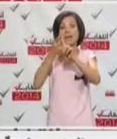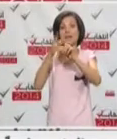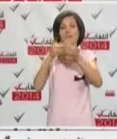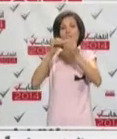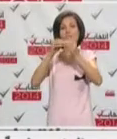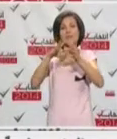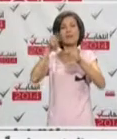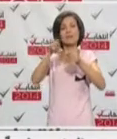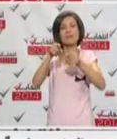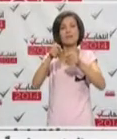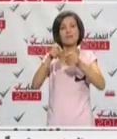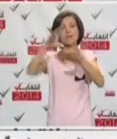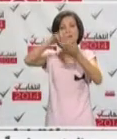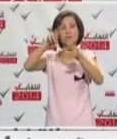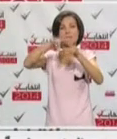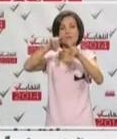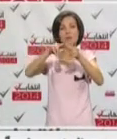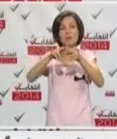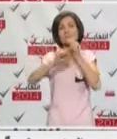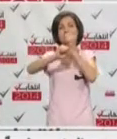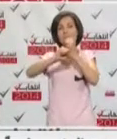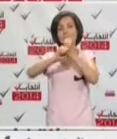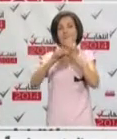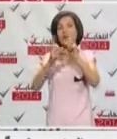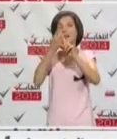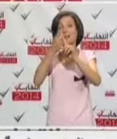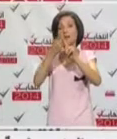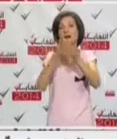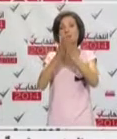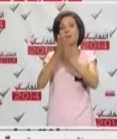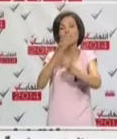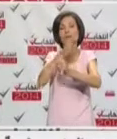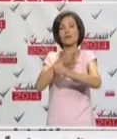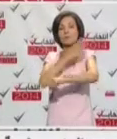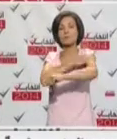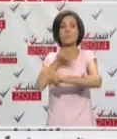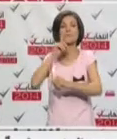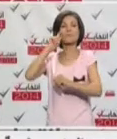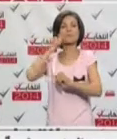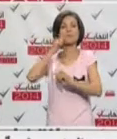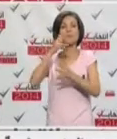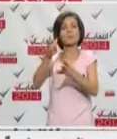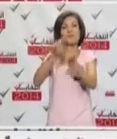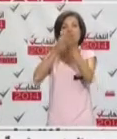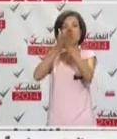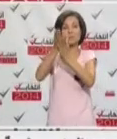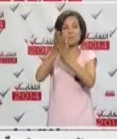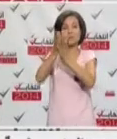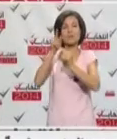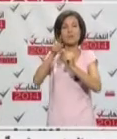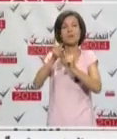المظالم الحاسده بالمنطقه الصناعيه بقصار سعيد خاصه في حقوق العمير والعاملات من هضم حقوقهم